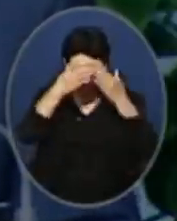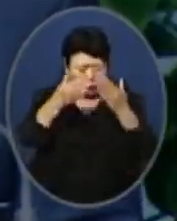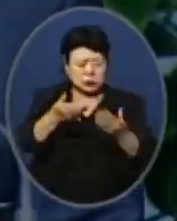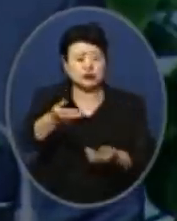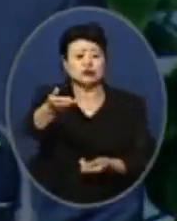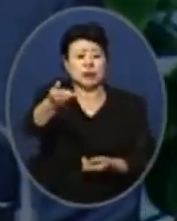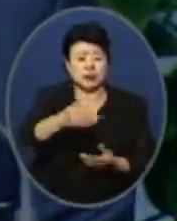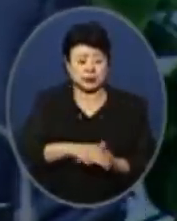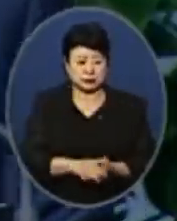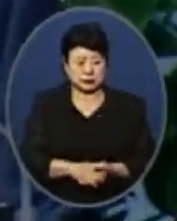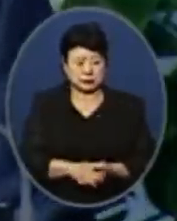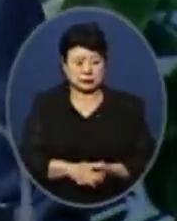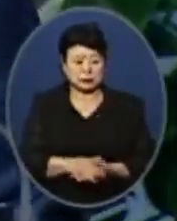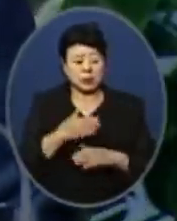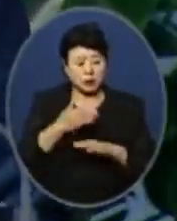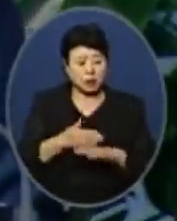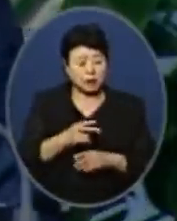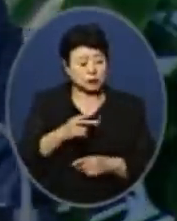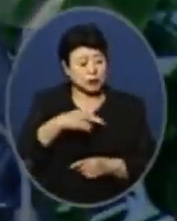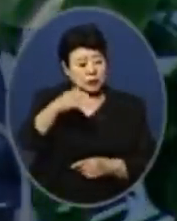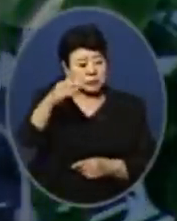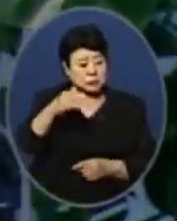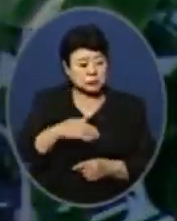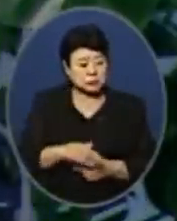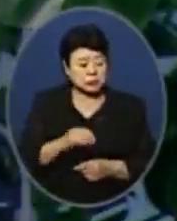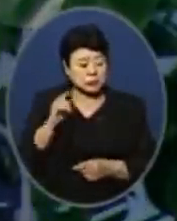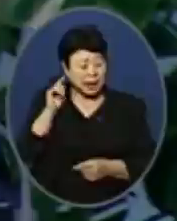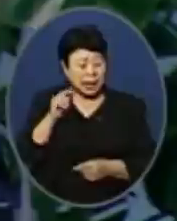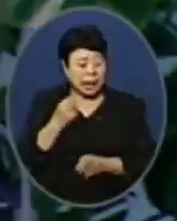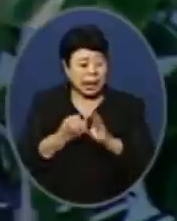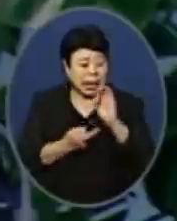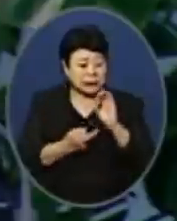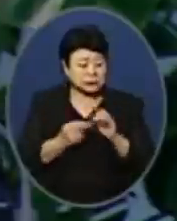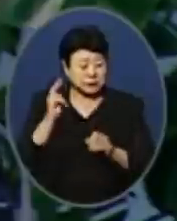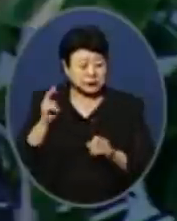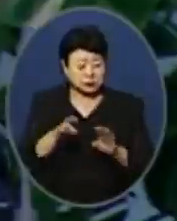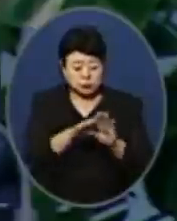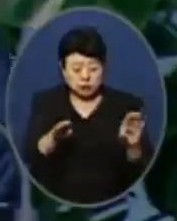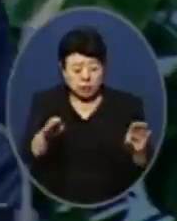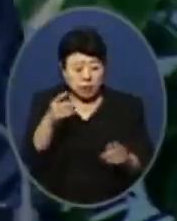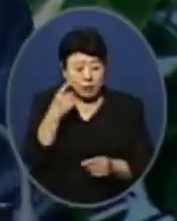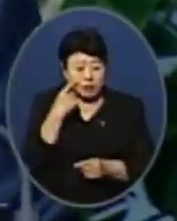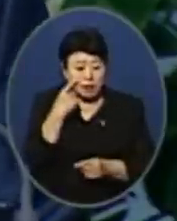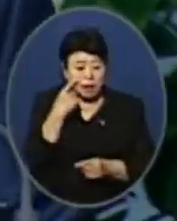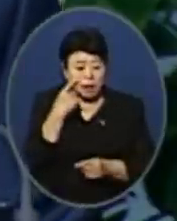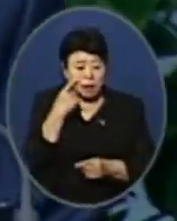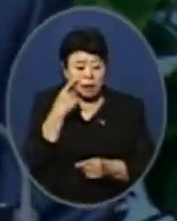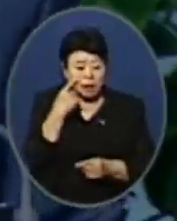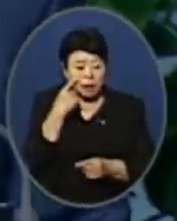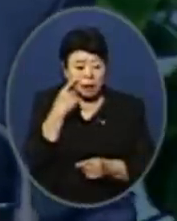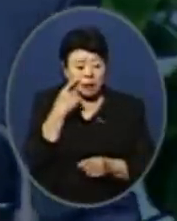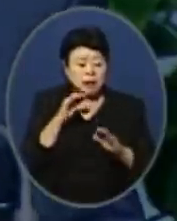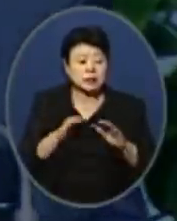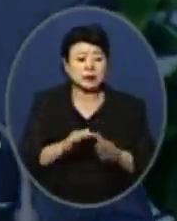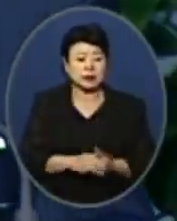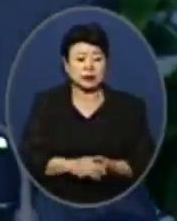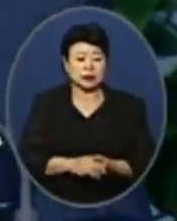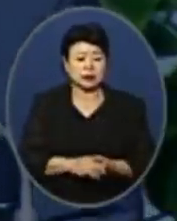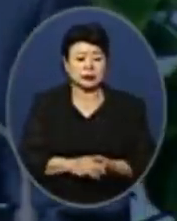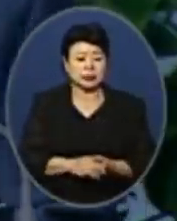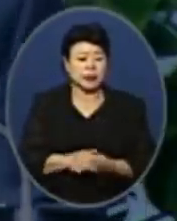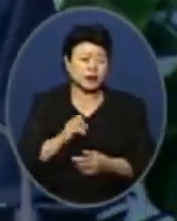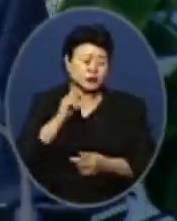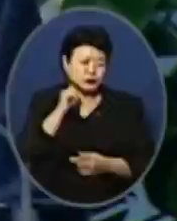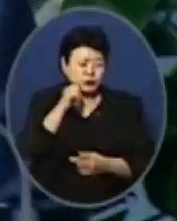공짜로 해드리겠습니다 고맙다 그러고 가서 그 다음날 아침에 이발사가 문 열라고 가보니까 이번에는